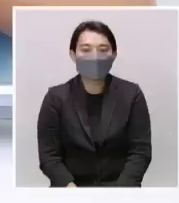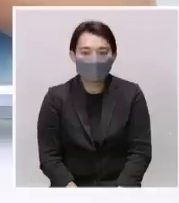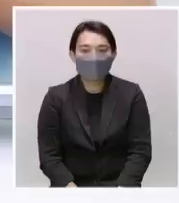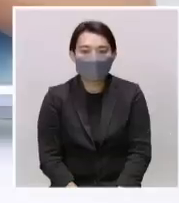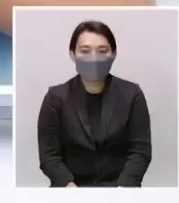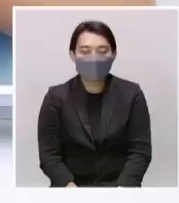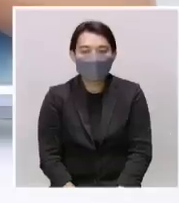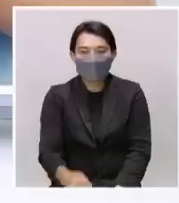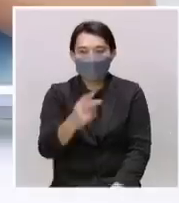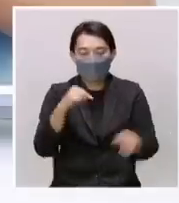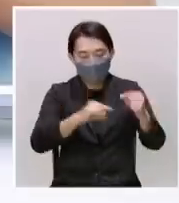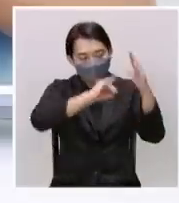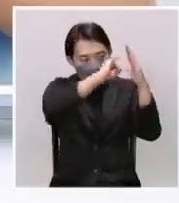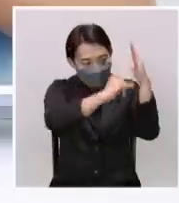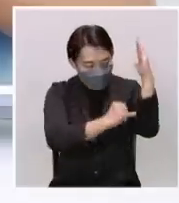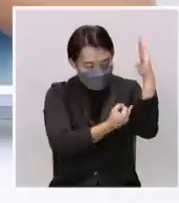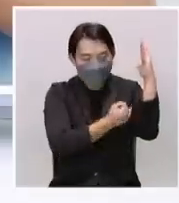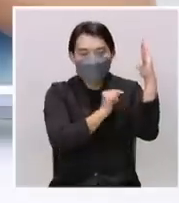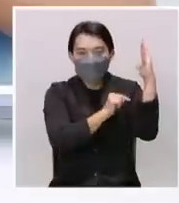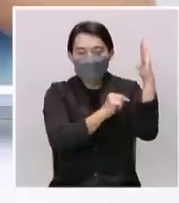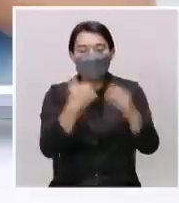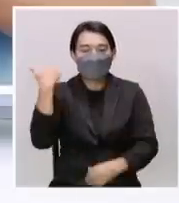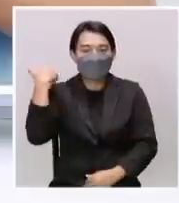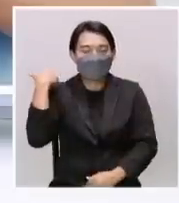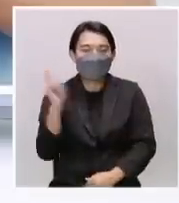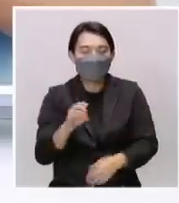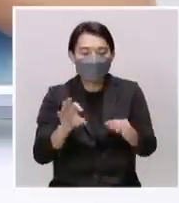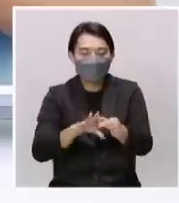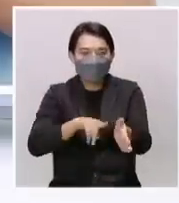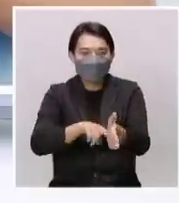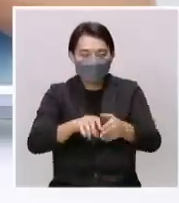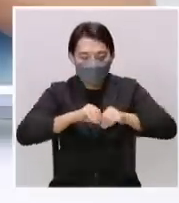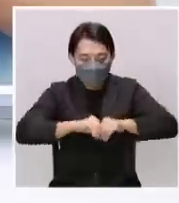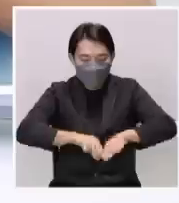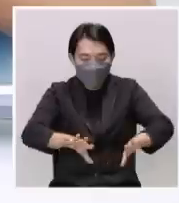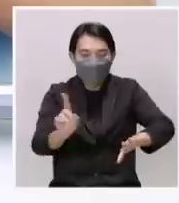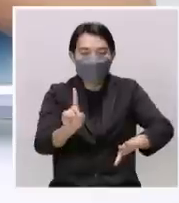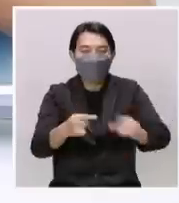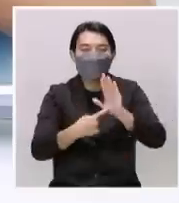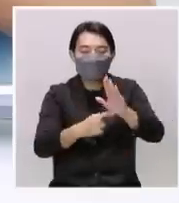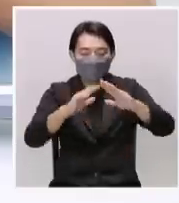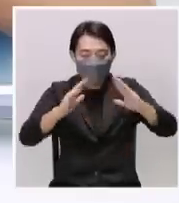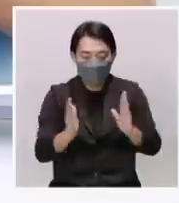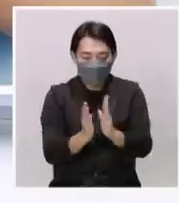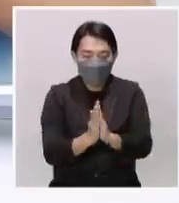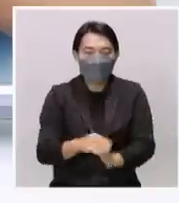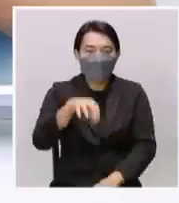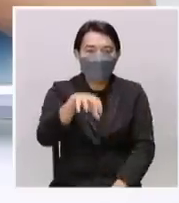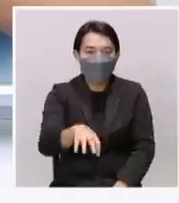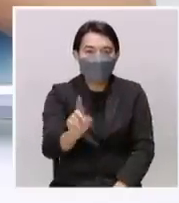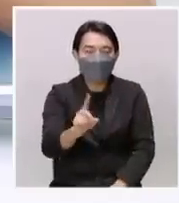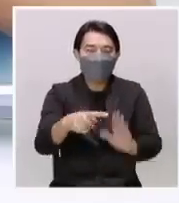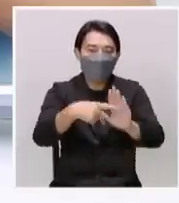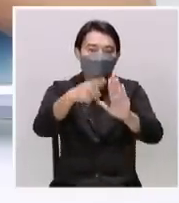ส่วนสถานการณ์ในหลายจังหวัดนั้นมีหลายจุดเลยนะคะที่เป็นการระบาดแบบกลุ่มก้อนค่ะอย่างเช่นที่วัดแห่งหนึ่งในพื้นที่จังหวัดพิ